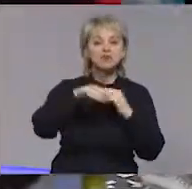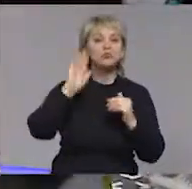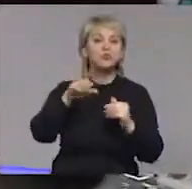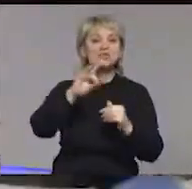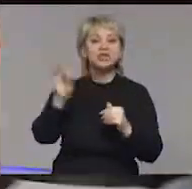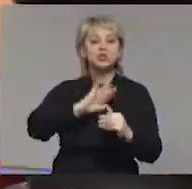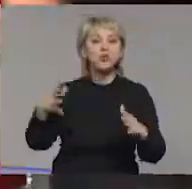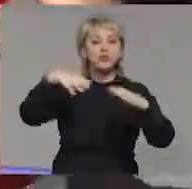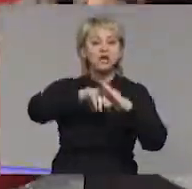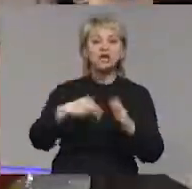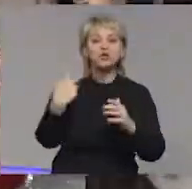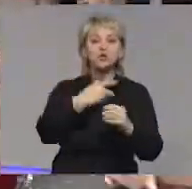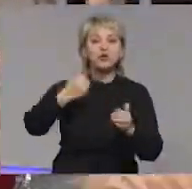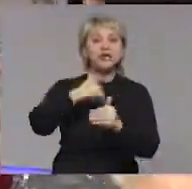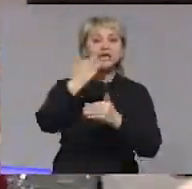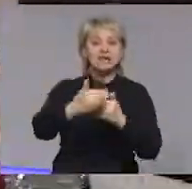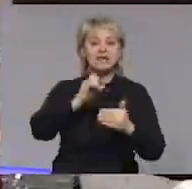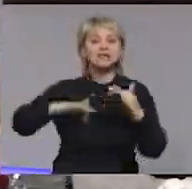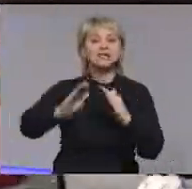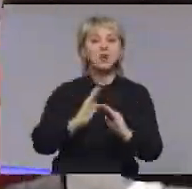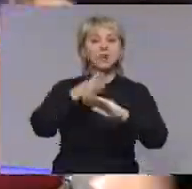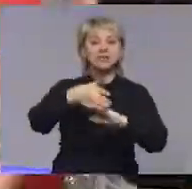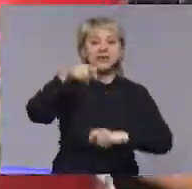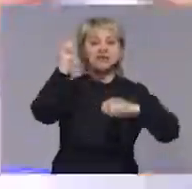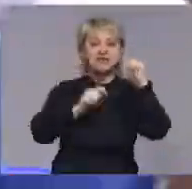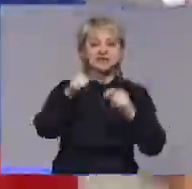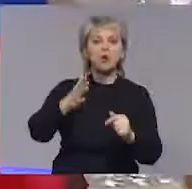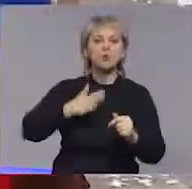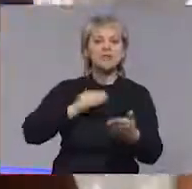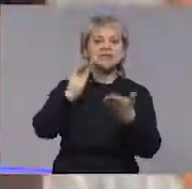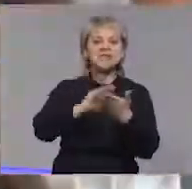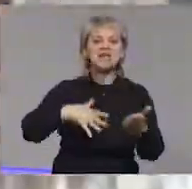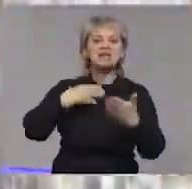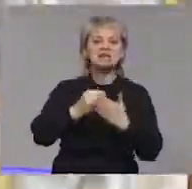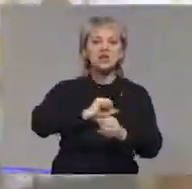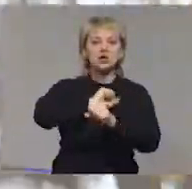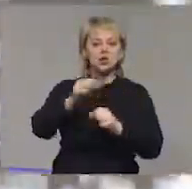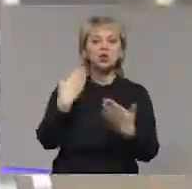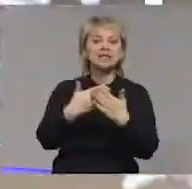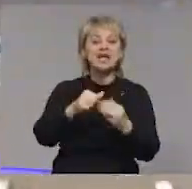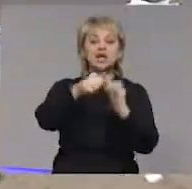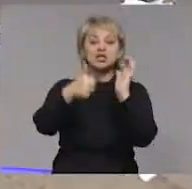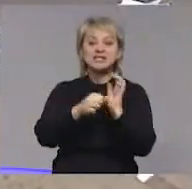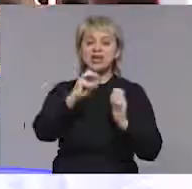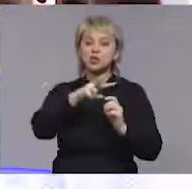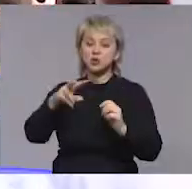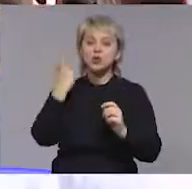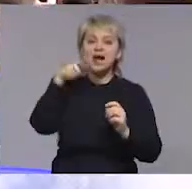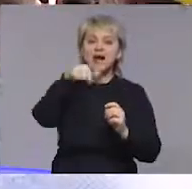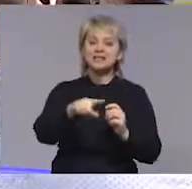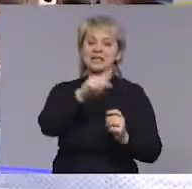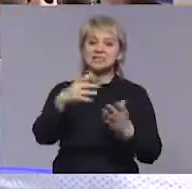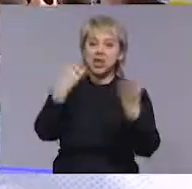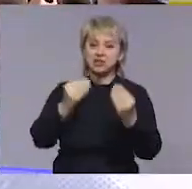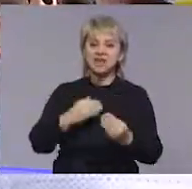пусть Ростов не вошел в тройку лидеров в стране по посещаемости фестиваля, мы ставили свои рекорды. Например, 16 июля, когда за день